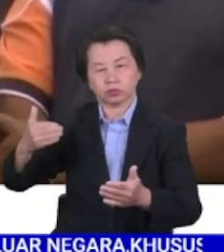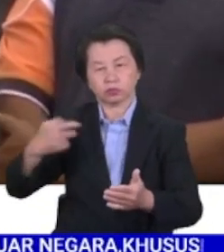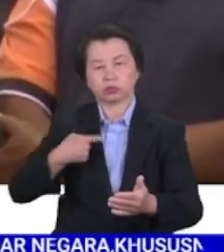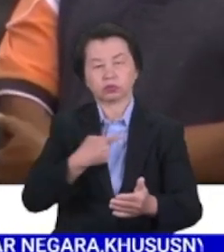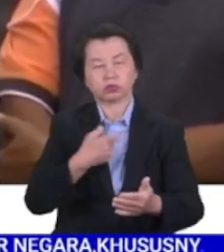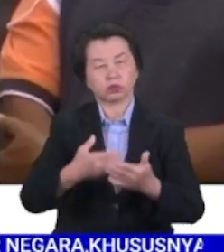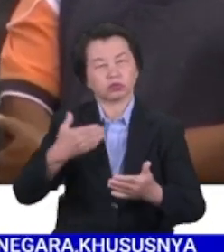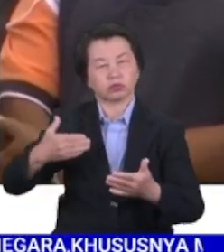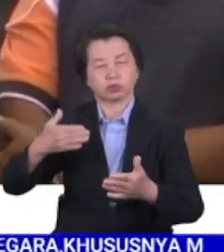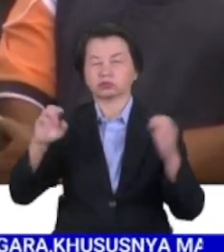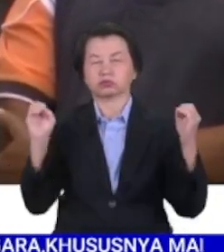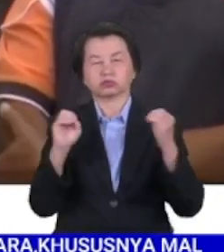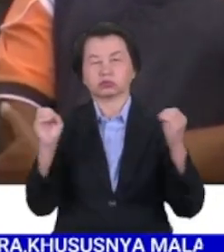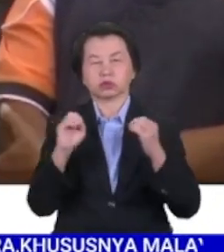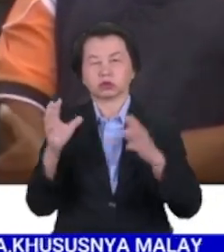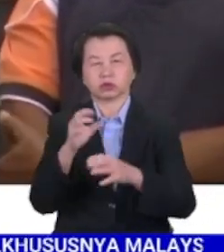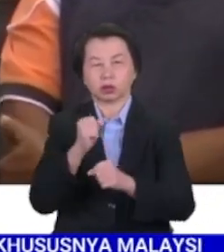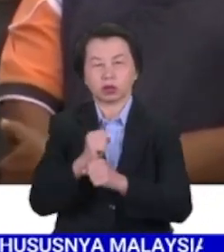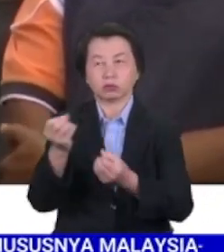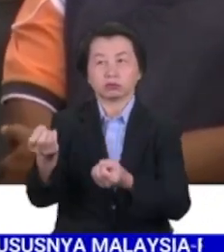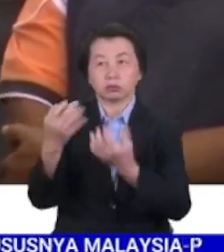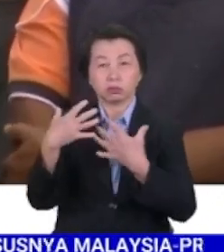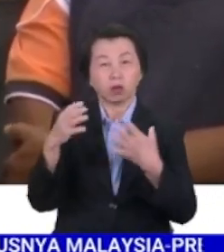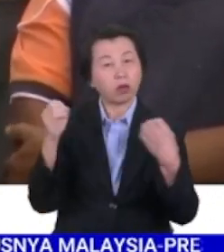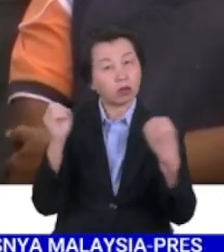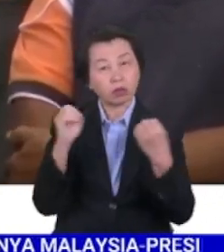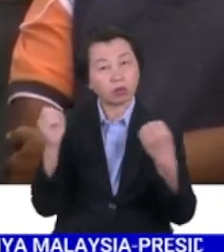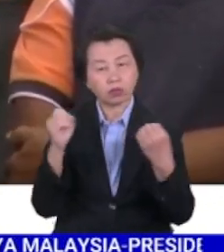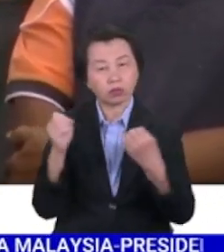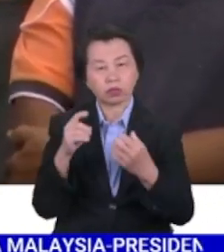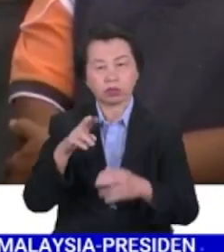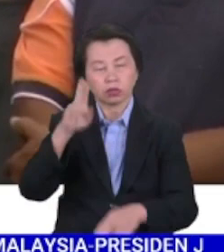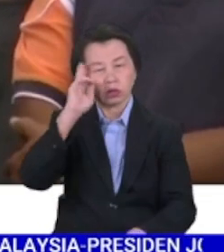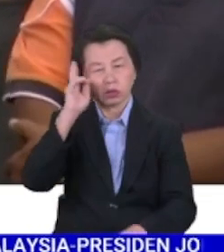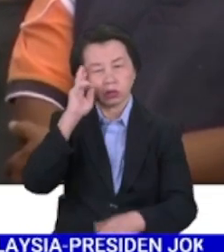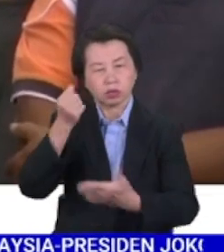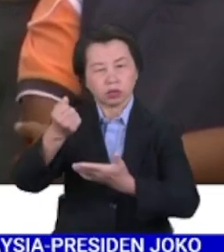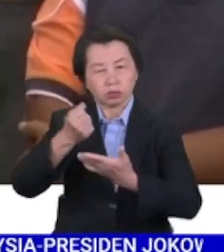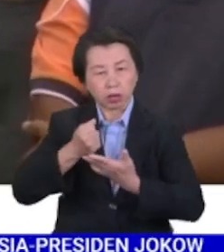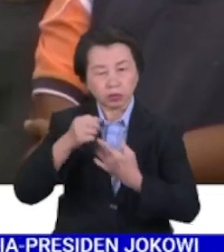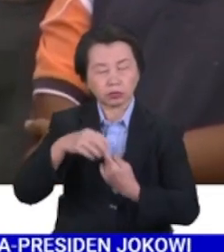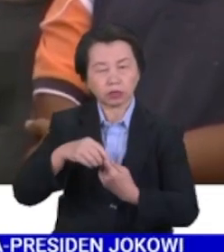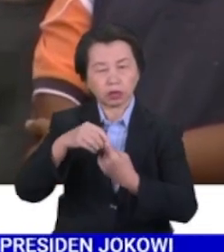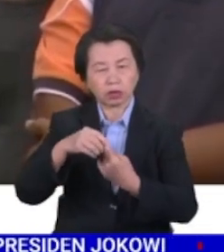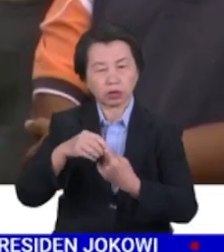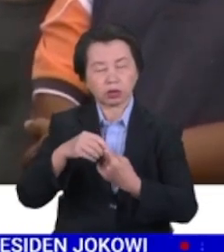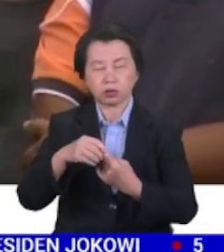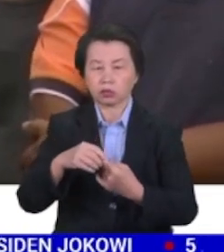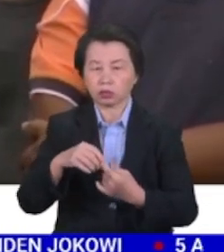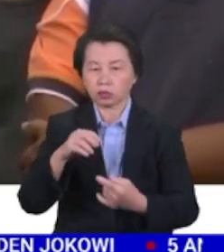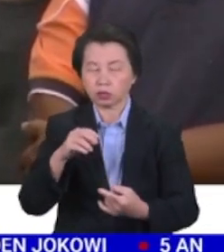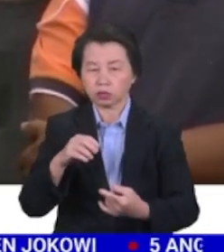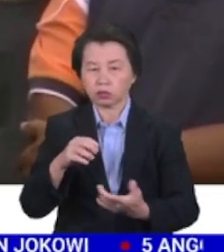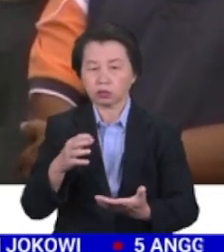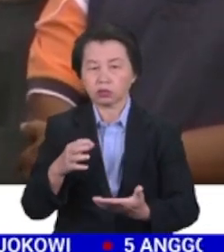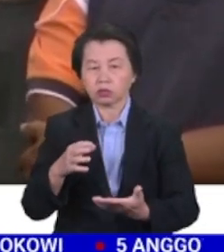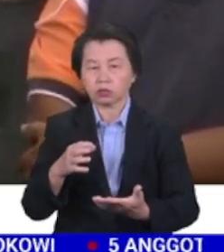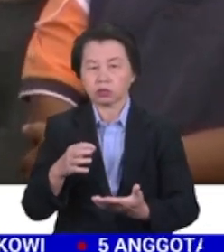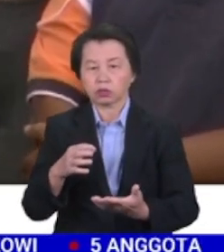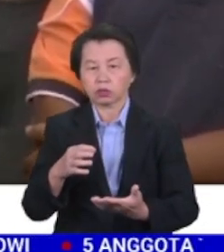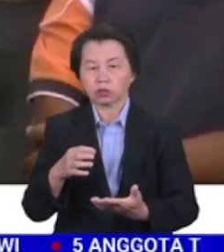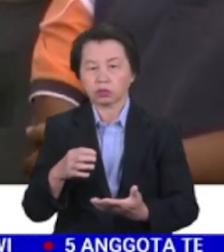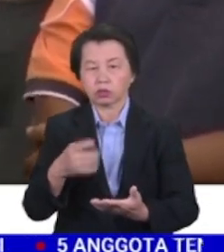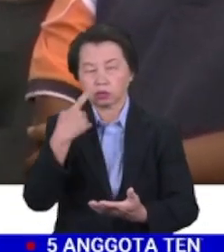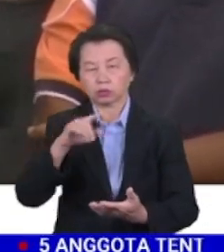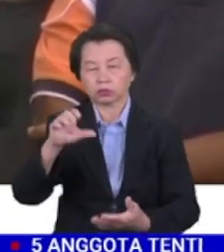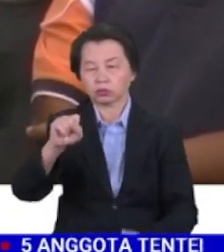ada dapat apa yang telah diumumkan seperti mana bantuan persaraan bantuan